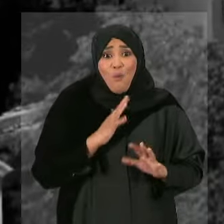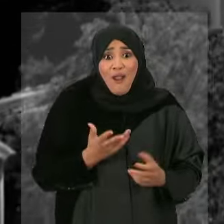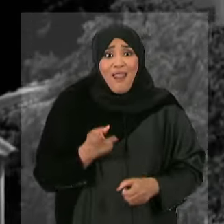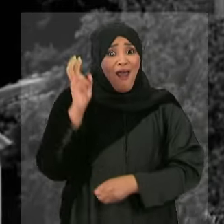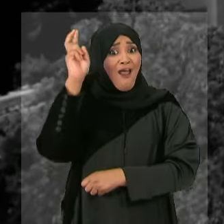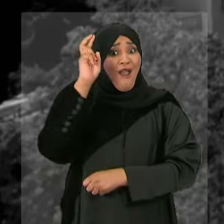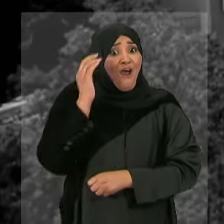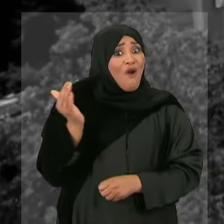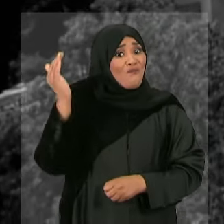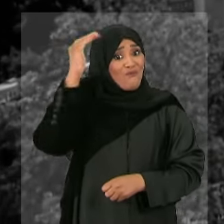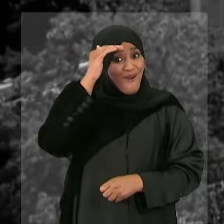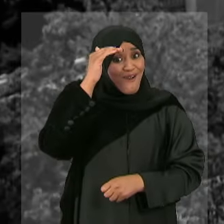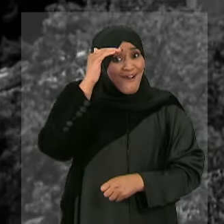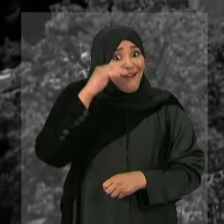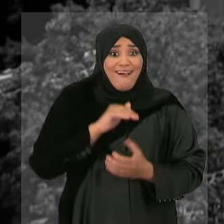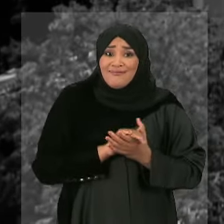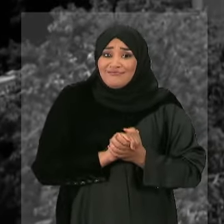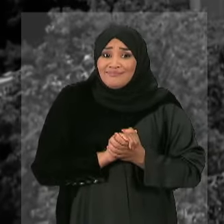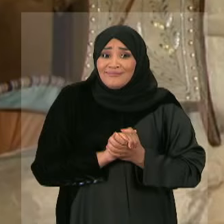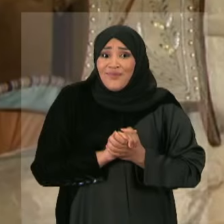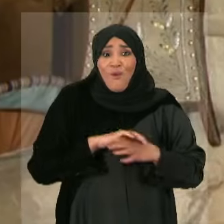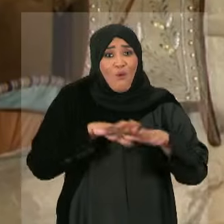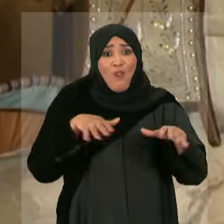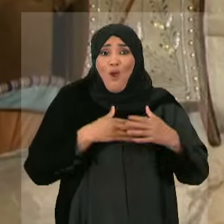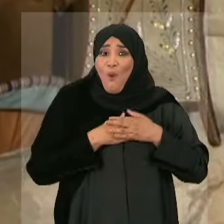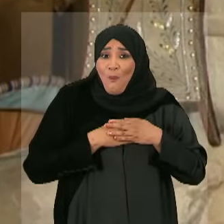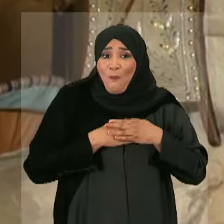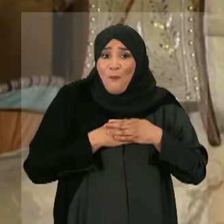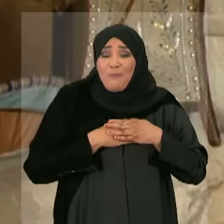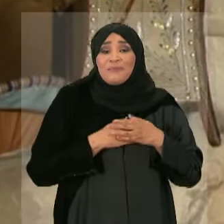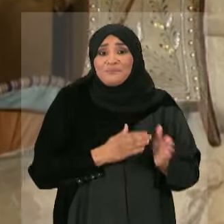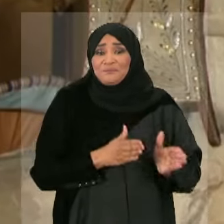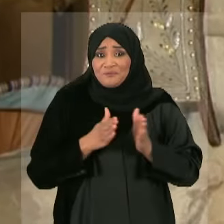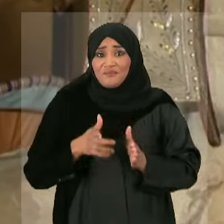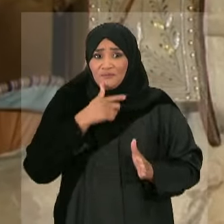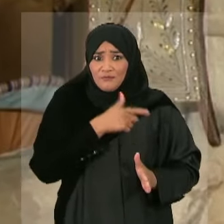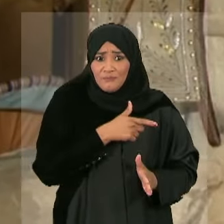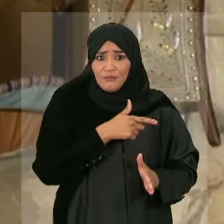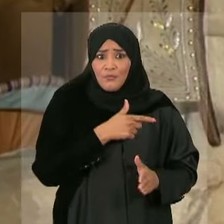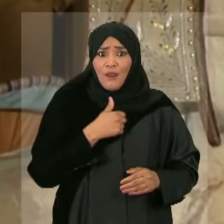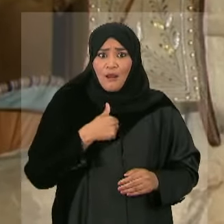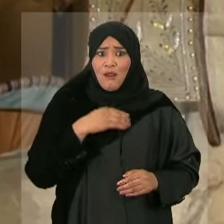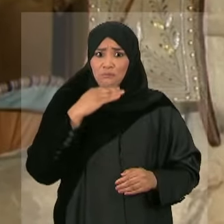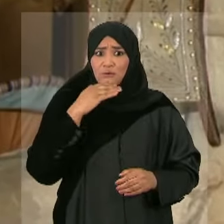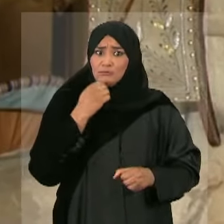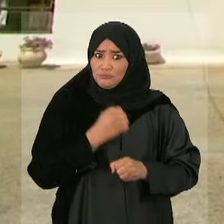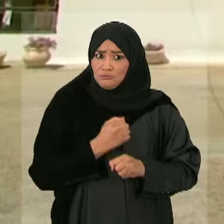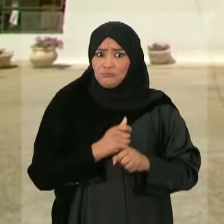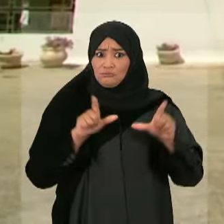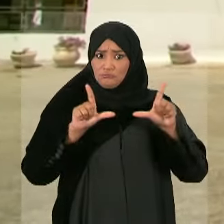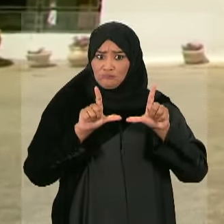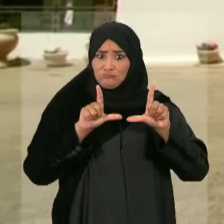مزبوط أبوي كان موظف بالآي بي سي، لكنه كان لحاله بشكل خاص شخصي يتعلم التصوير، فن التصوير